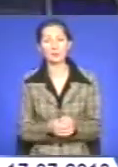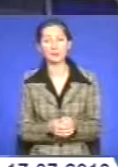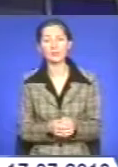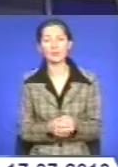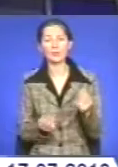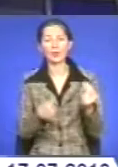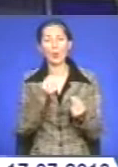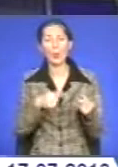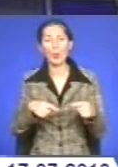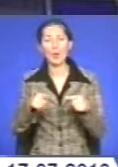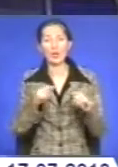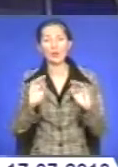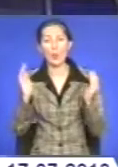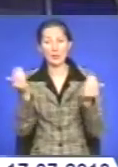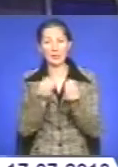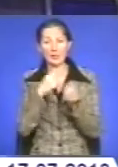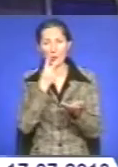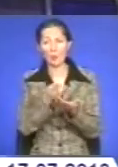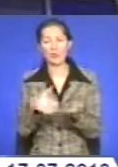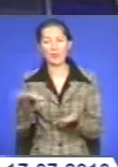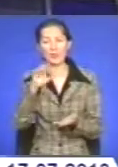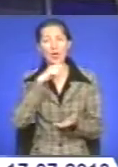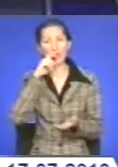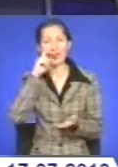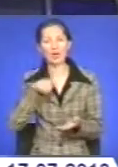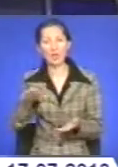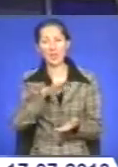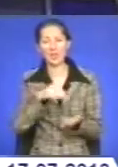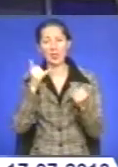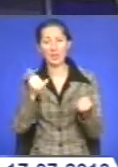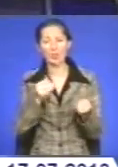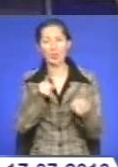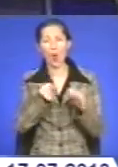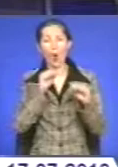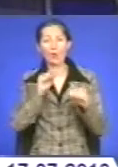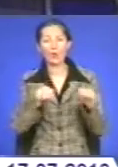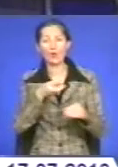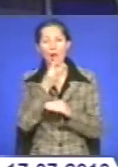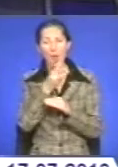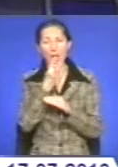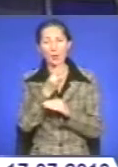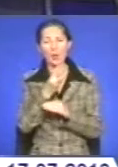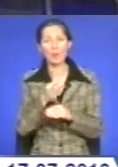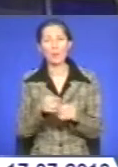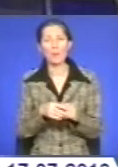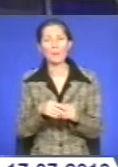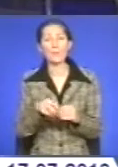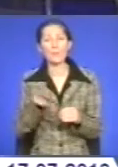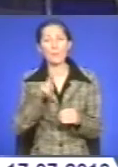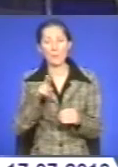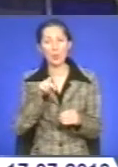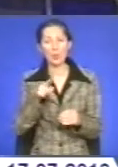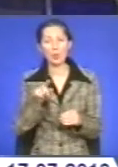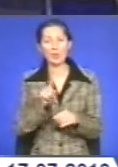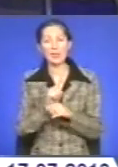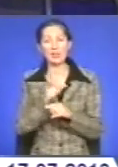Гру на Тернопільському стадіоні побачить вся Україна. Наразі його облаштовують камерами. У п'ятницю тут тернопільська Нива